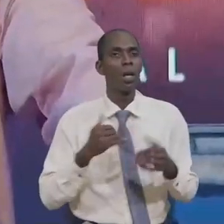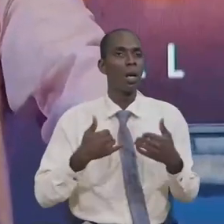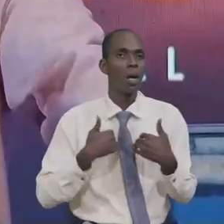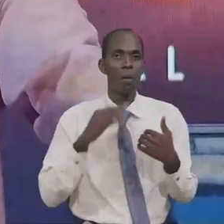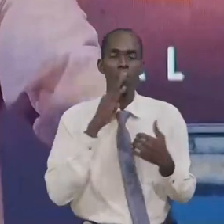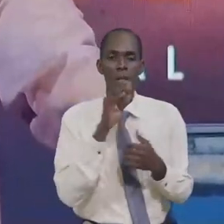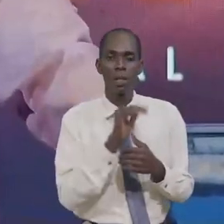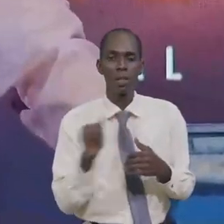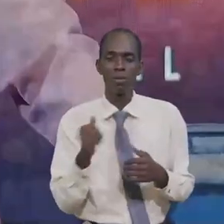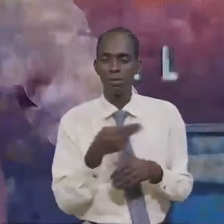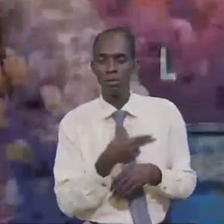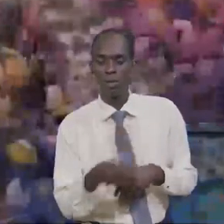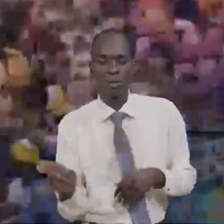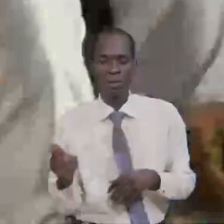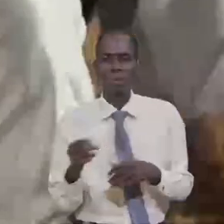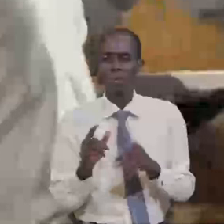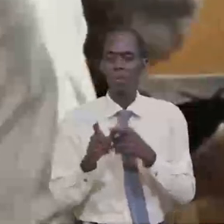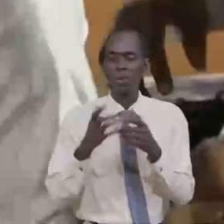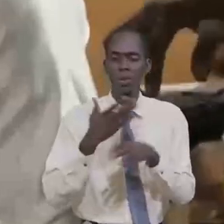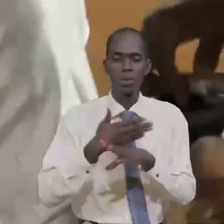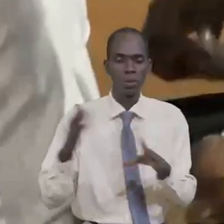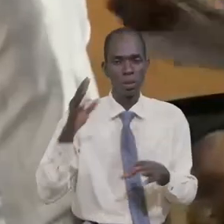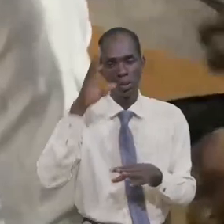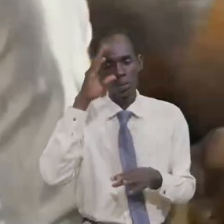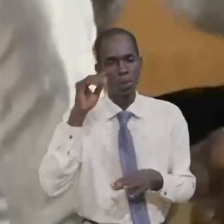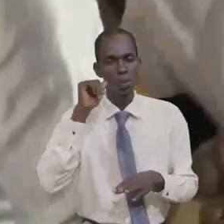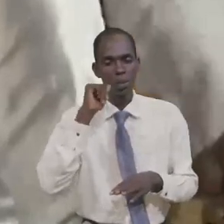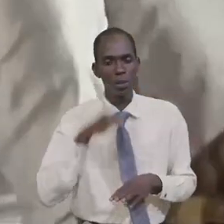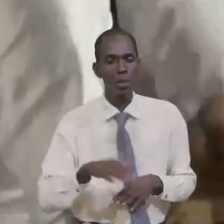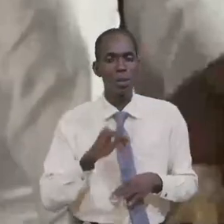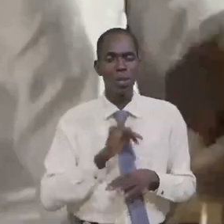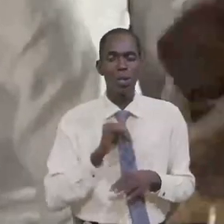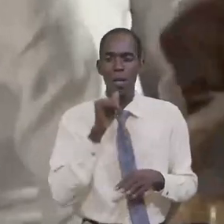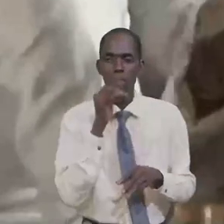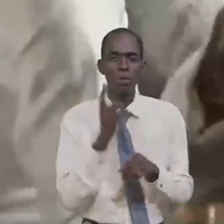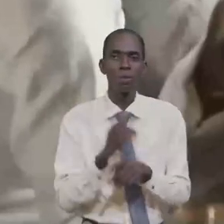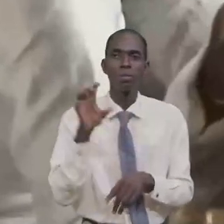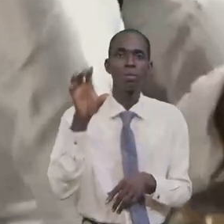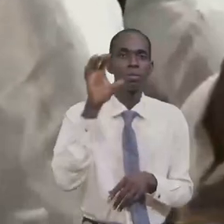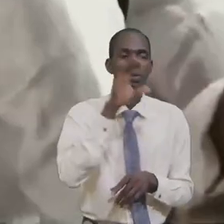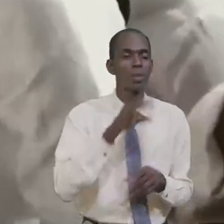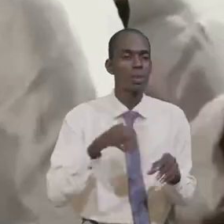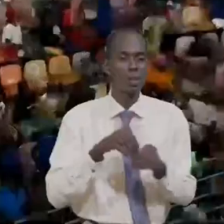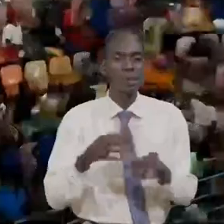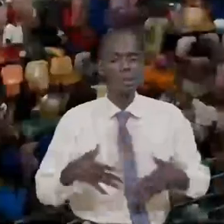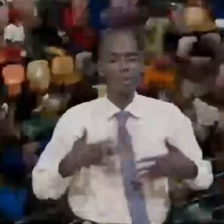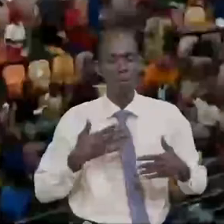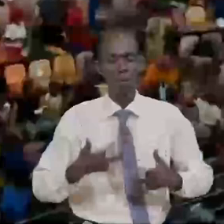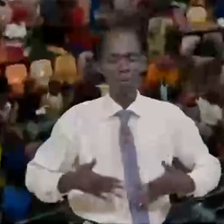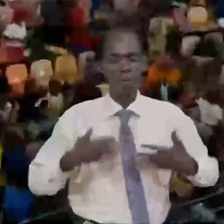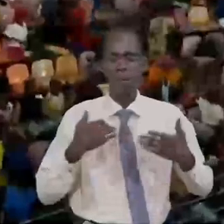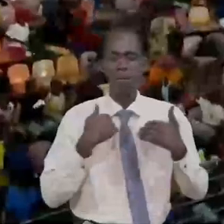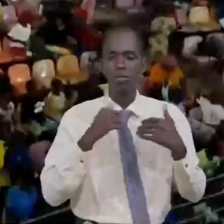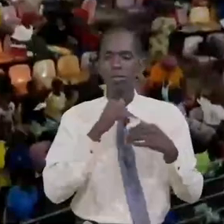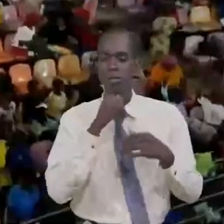que je t'aime fuya j'étais une mauvaise personne je parcourais la vie et ma vie ne donnait rien du tout